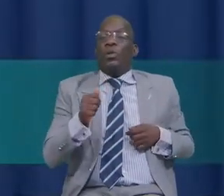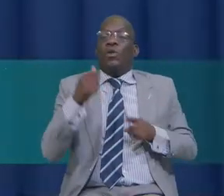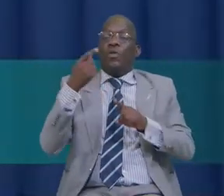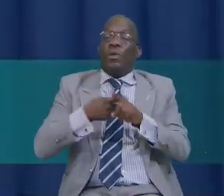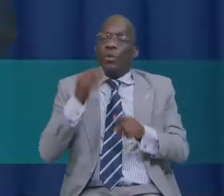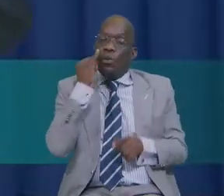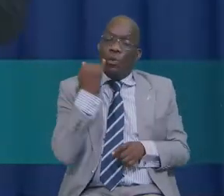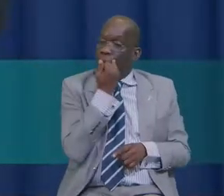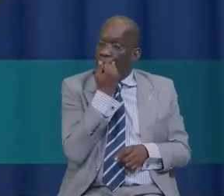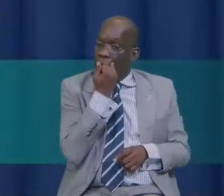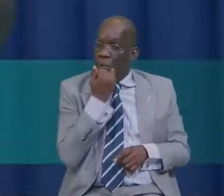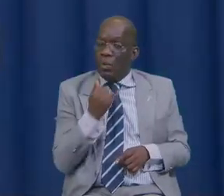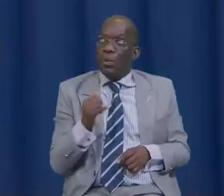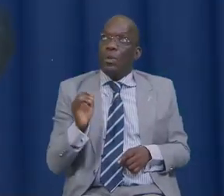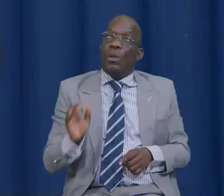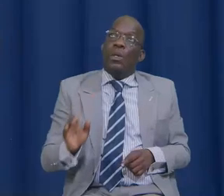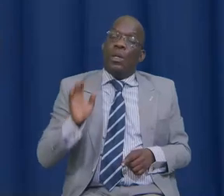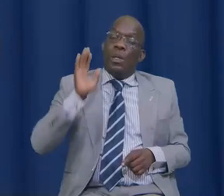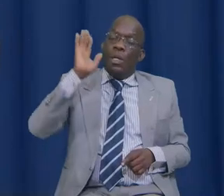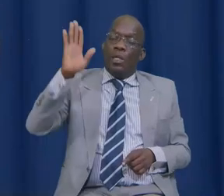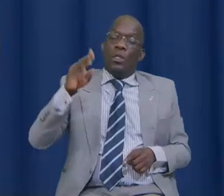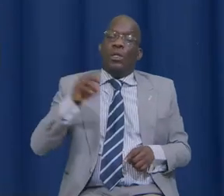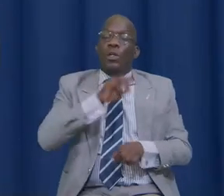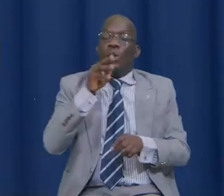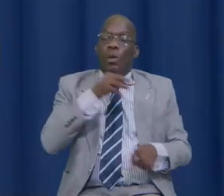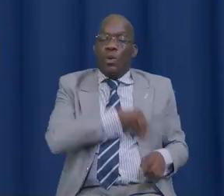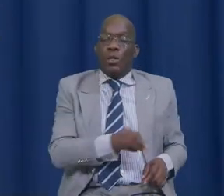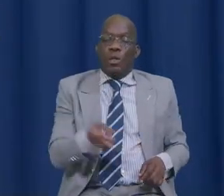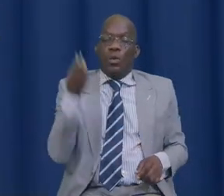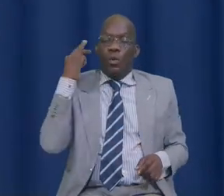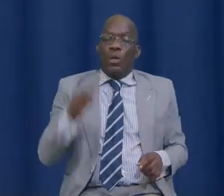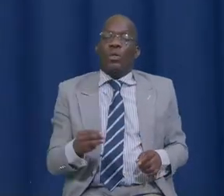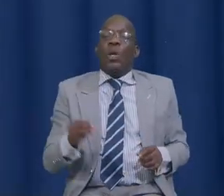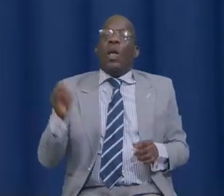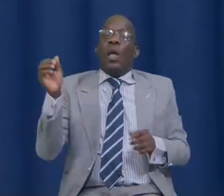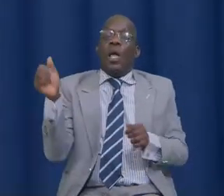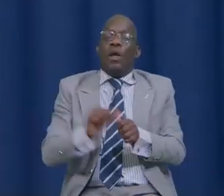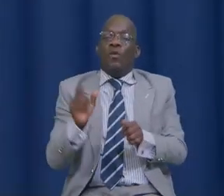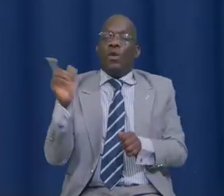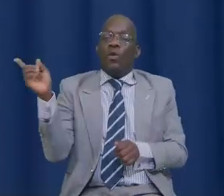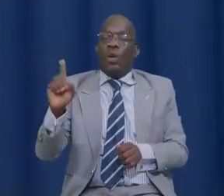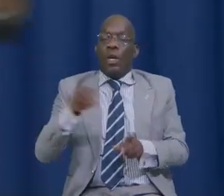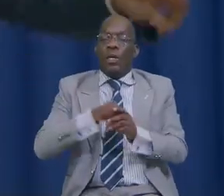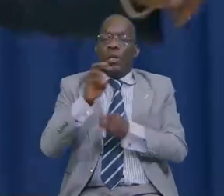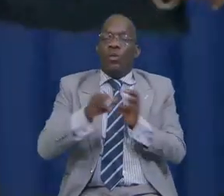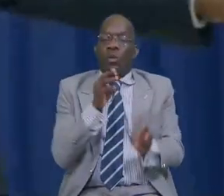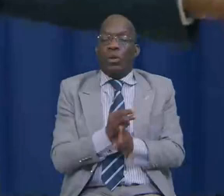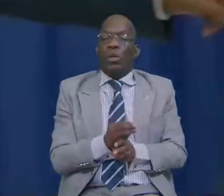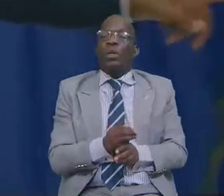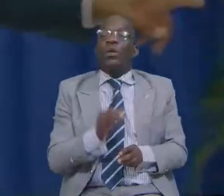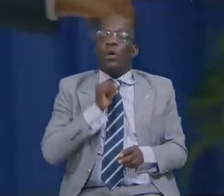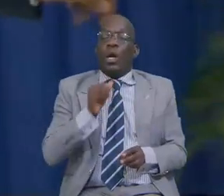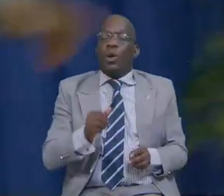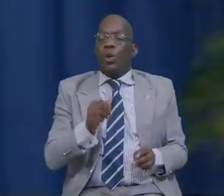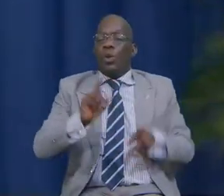Pas un Israélite, son ministère était transnational et ça allait au-delà de la